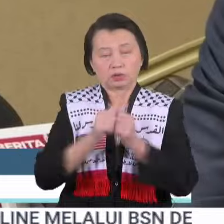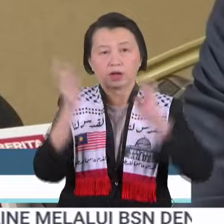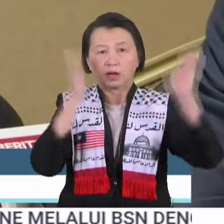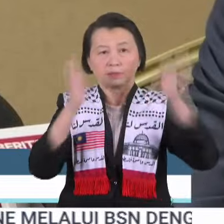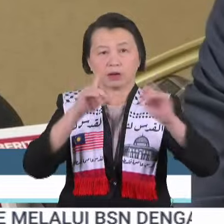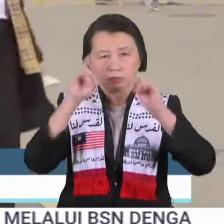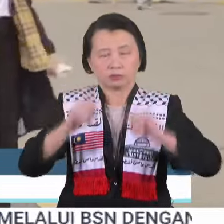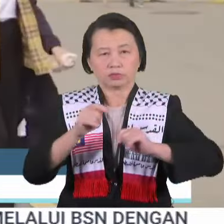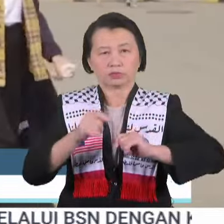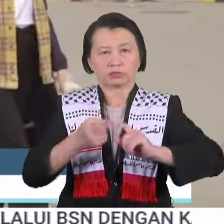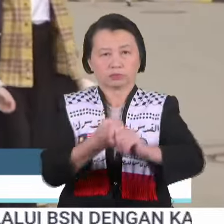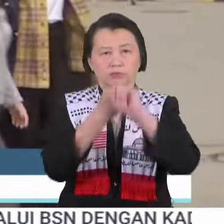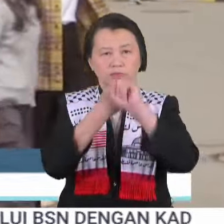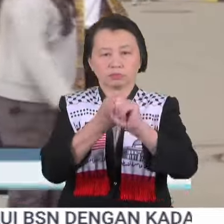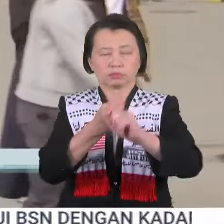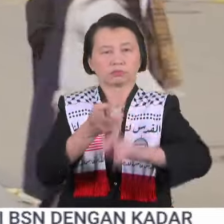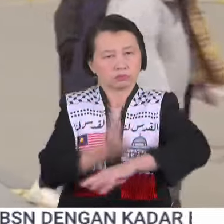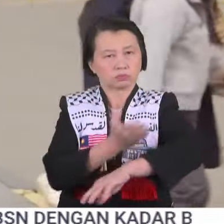harus ditingkatkan.